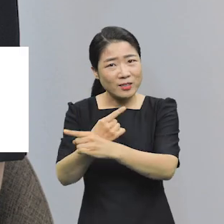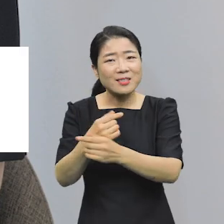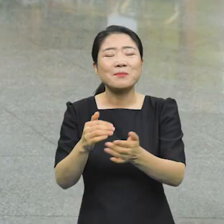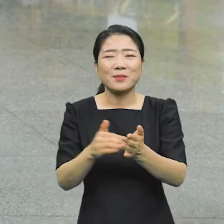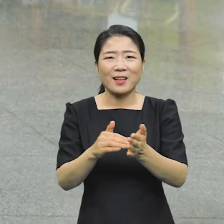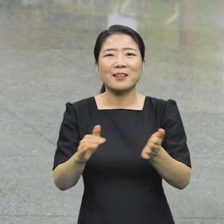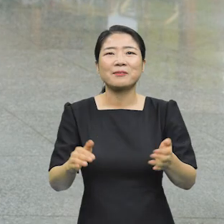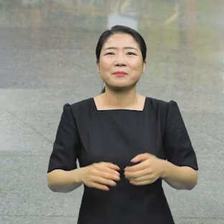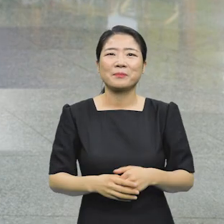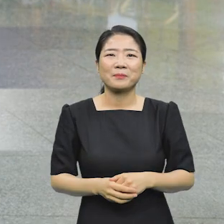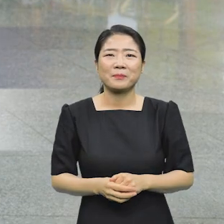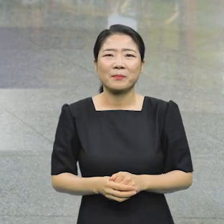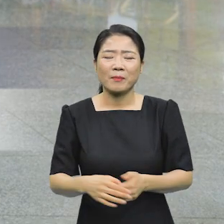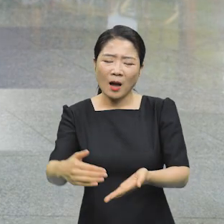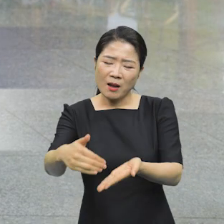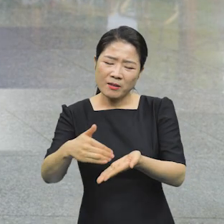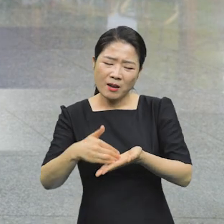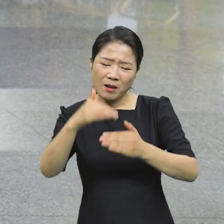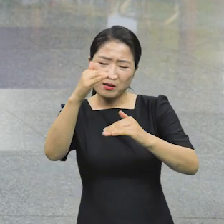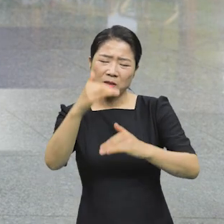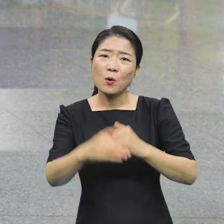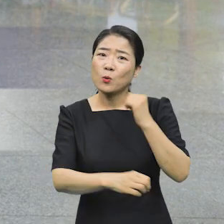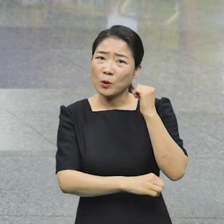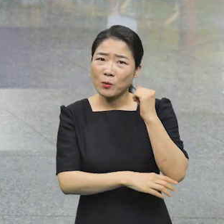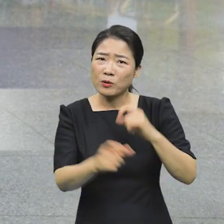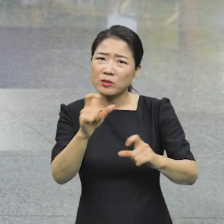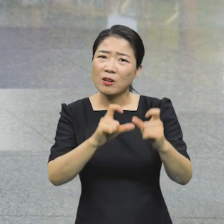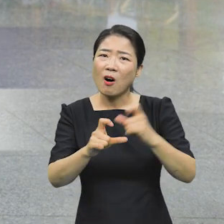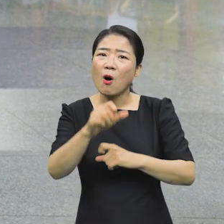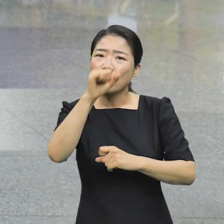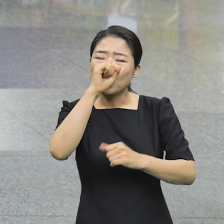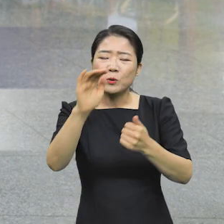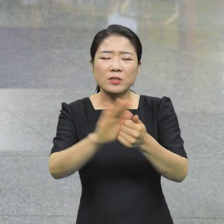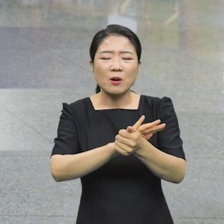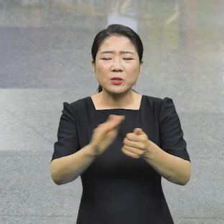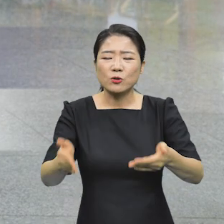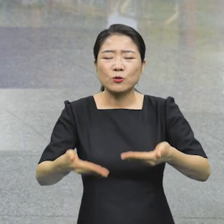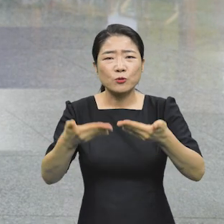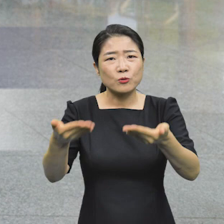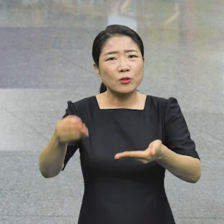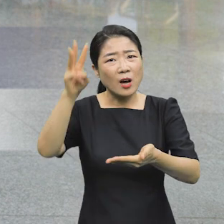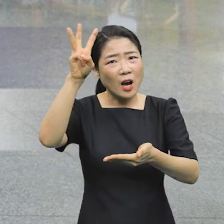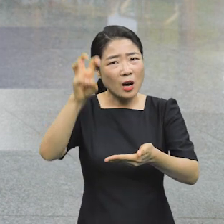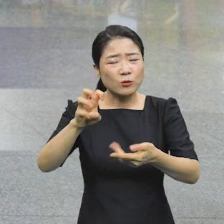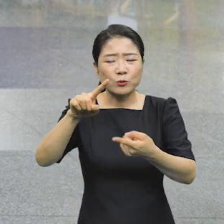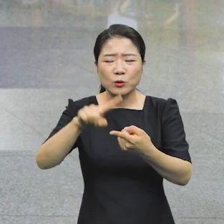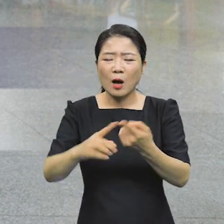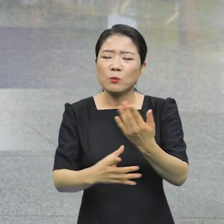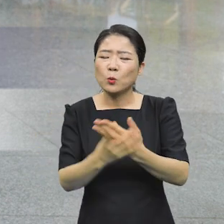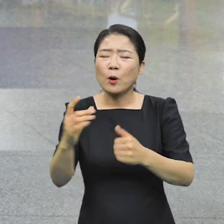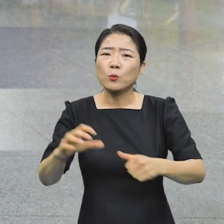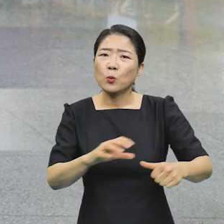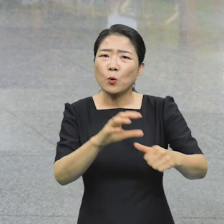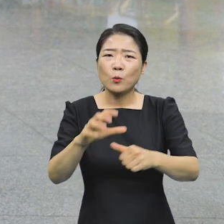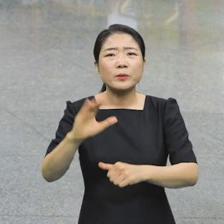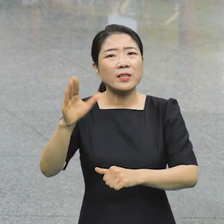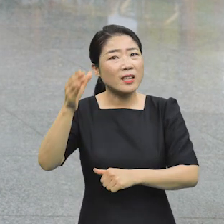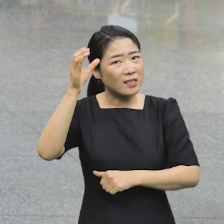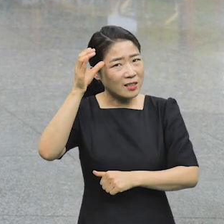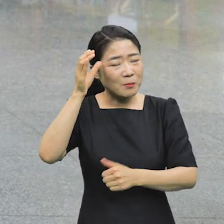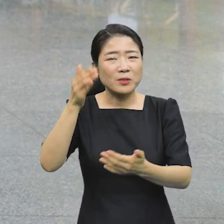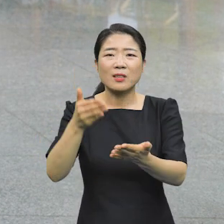제한된 의견을 바탕으로 더 나은 서비스를 제공하는 광주다움 통합 돌봄이 되길 기대해봅니다